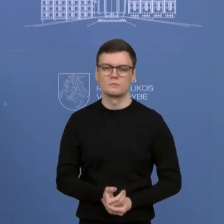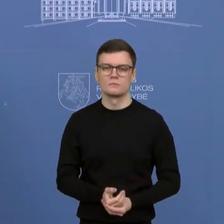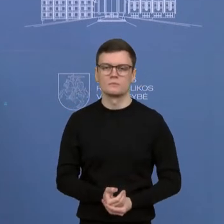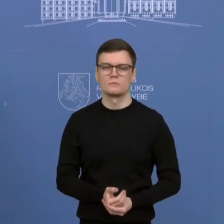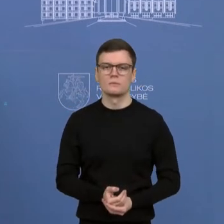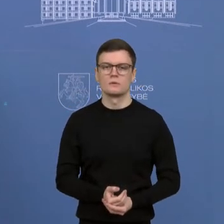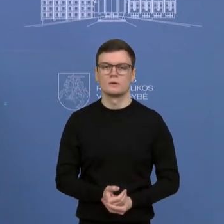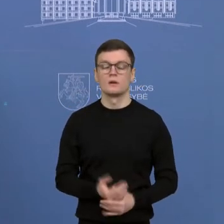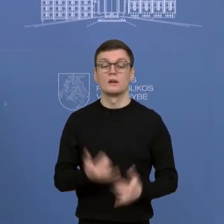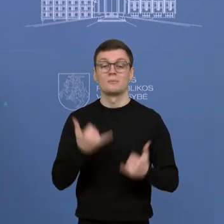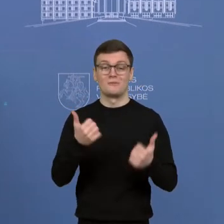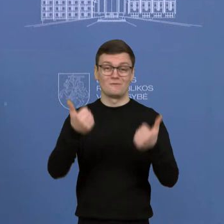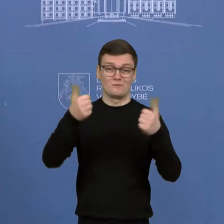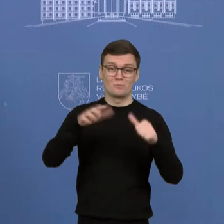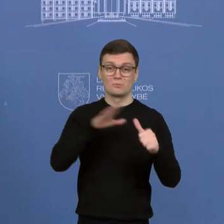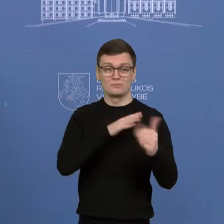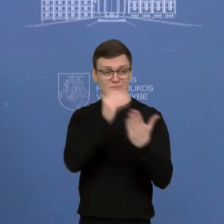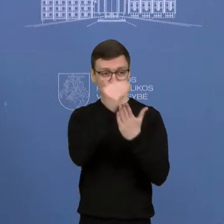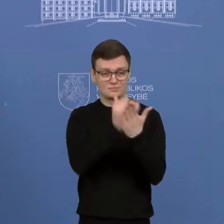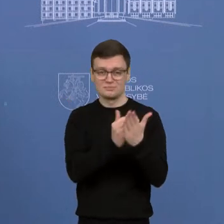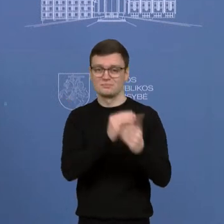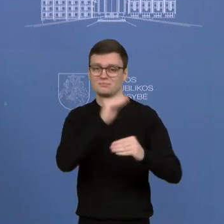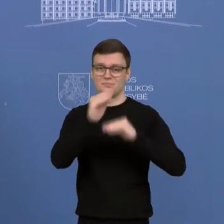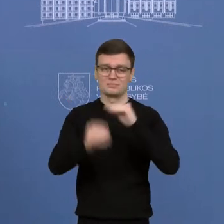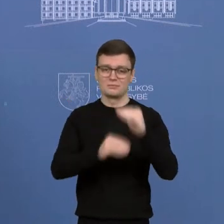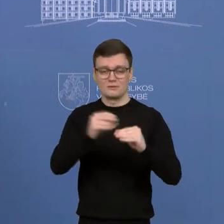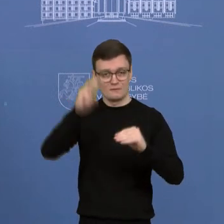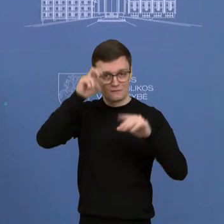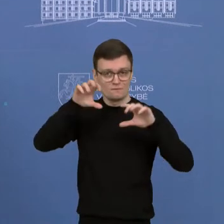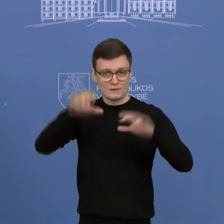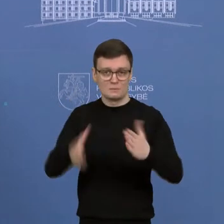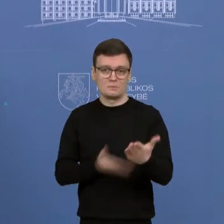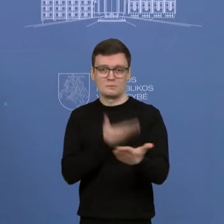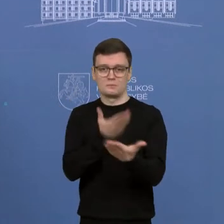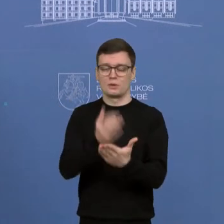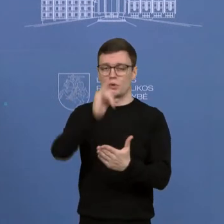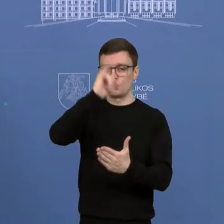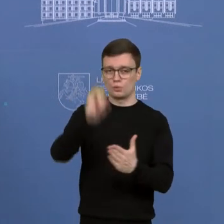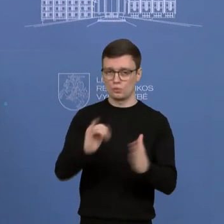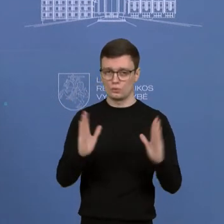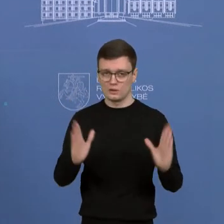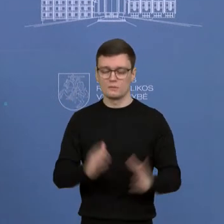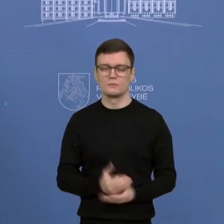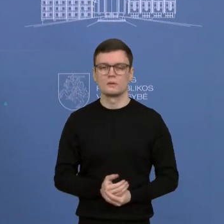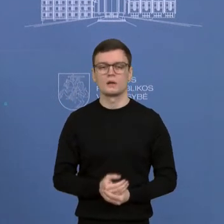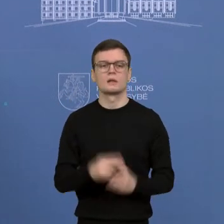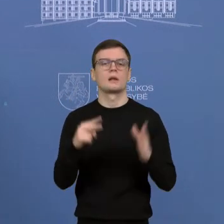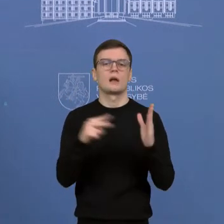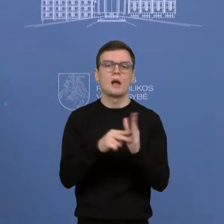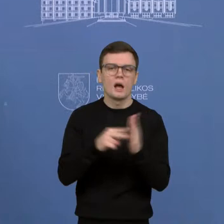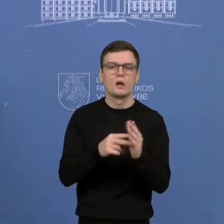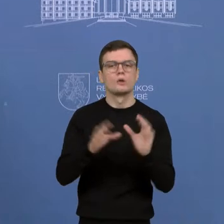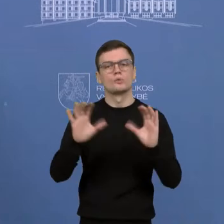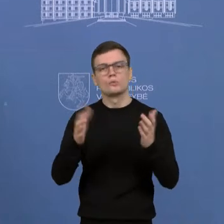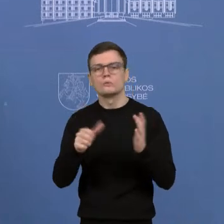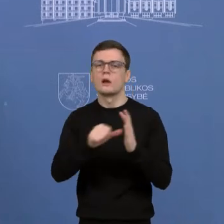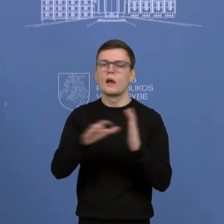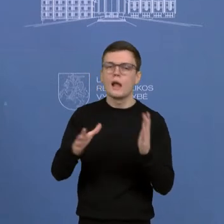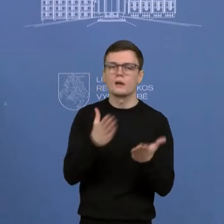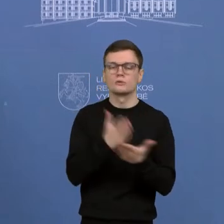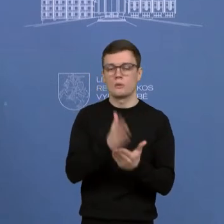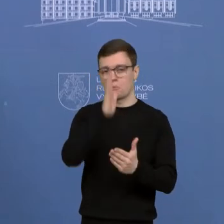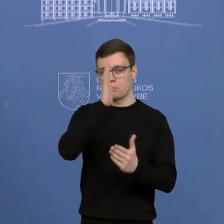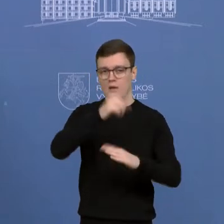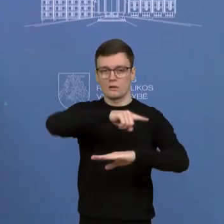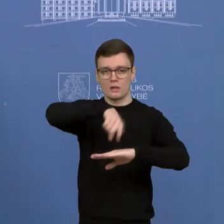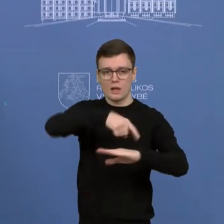Tas modelis, kurį vyriausybė buvo pateikusi rudenį, kad būtų kainos dujų ir elektros išdėliojamos per